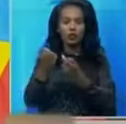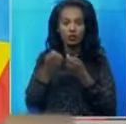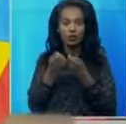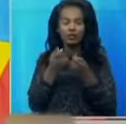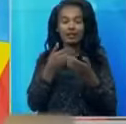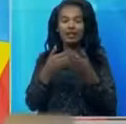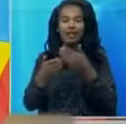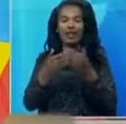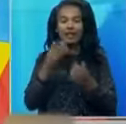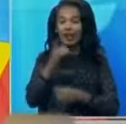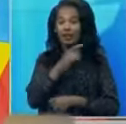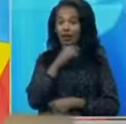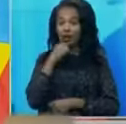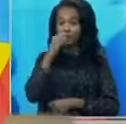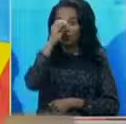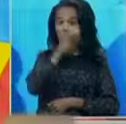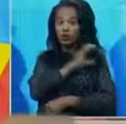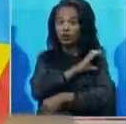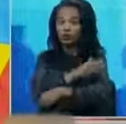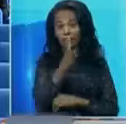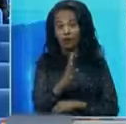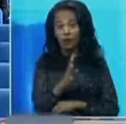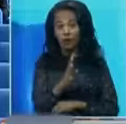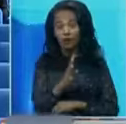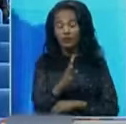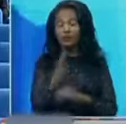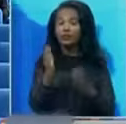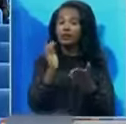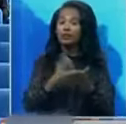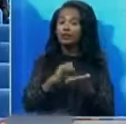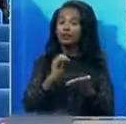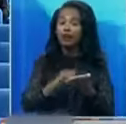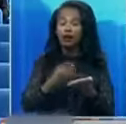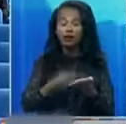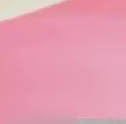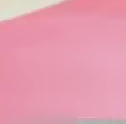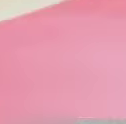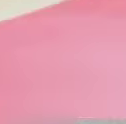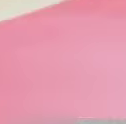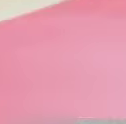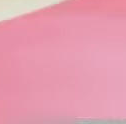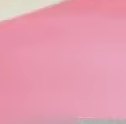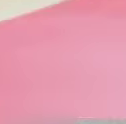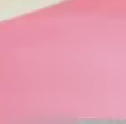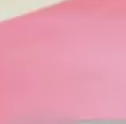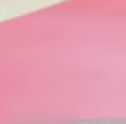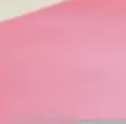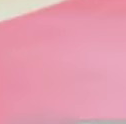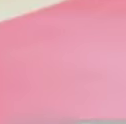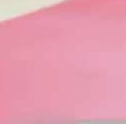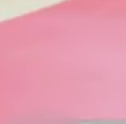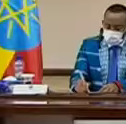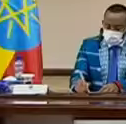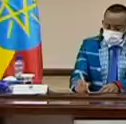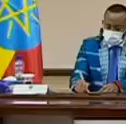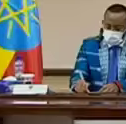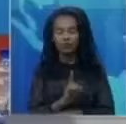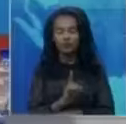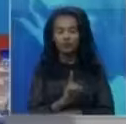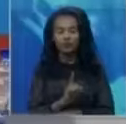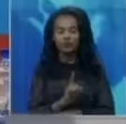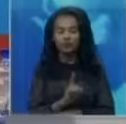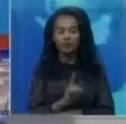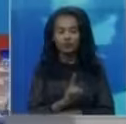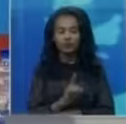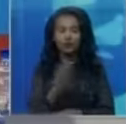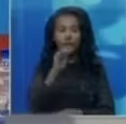በ13,000 ሄክታር የሸንኮራ አገዳ ልማት የእሳት ሲሳይ የሆነ ቆይቷል። ይህ ችግር ክቡር ጠቅላይ ሚኒስትር መቼ ሊፈታ ይችላል?